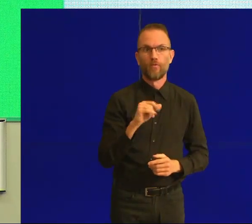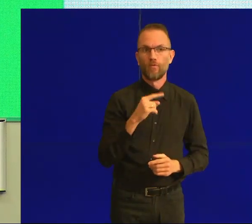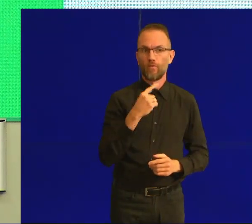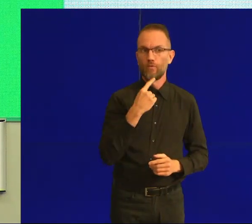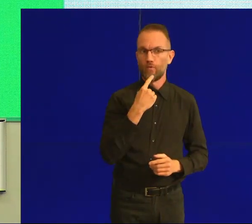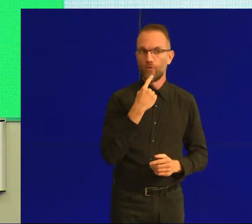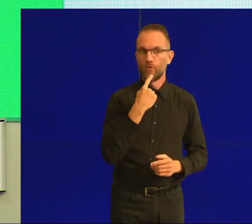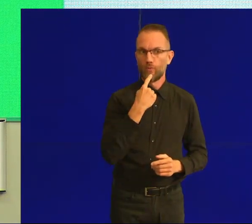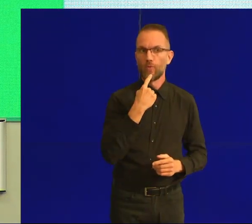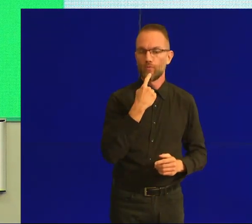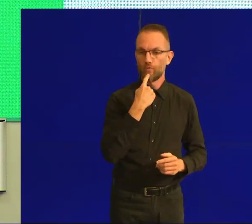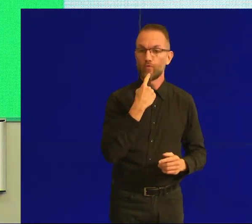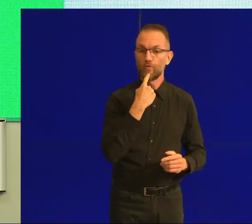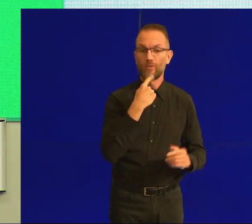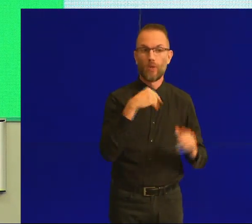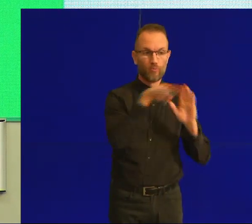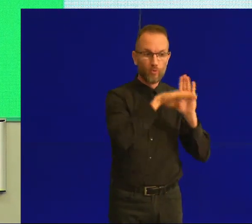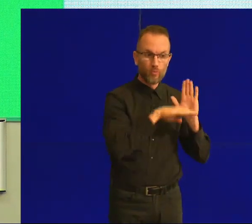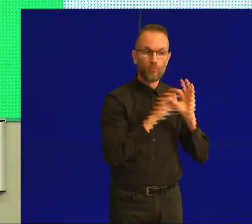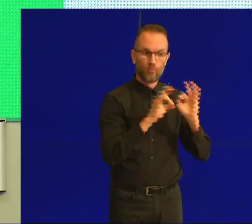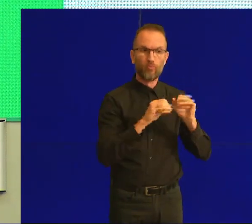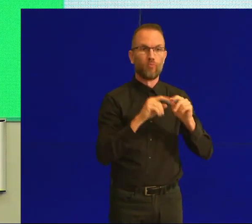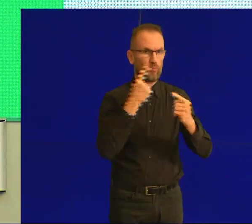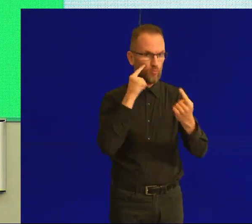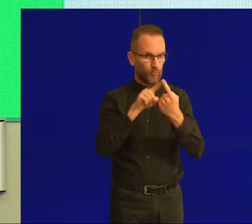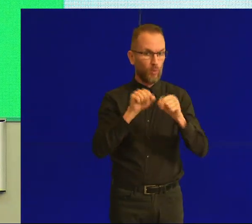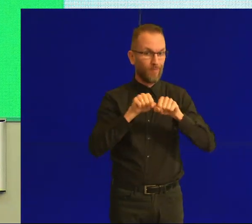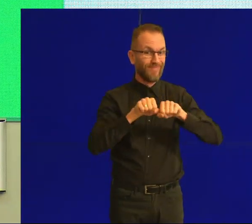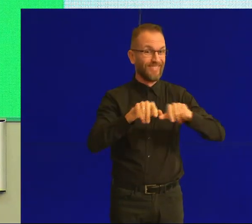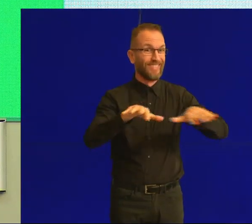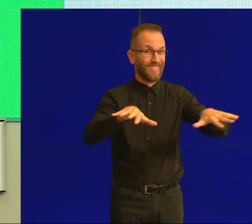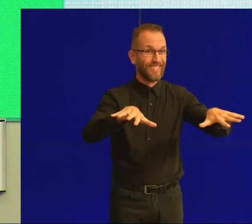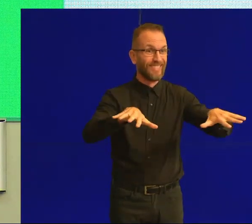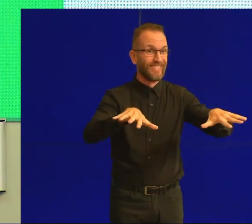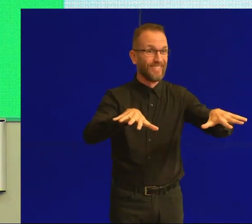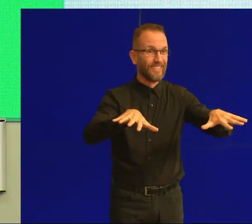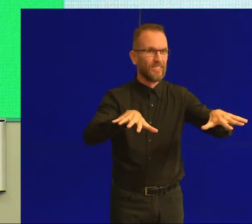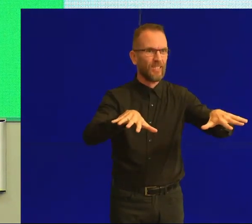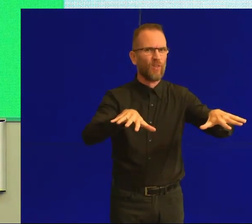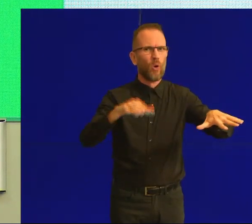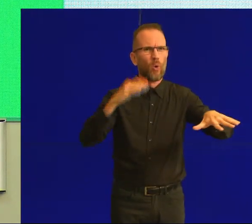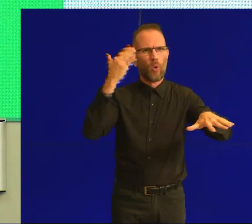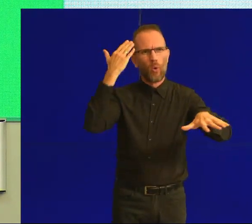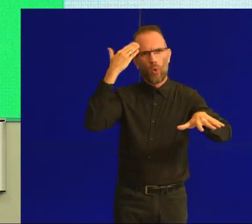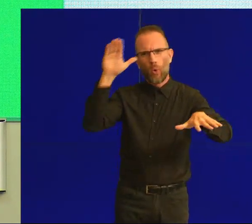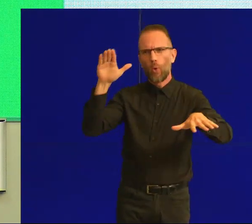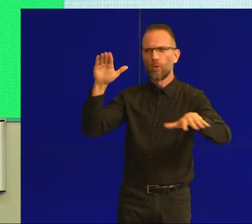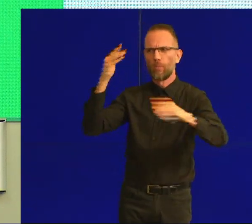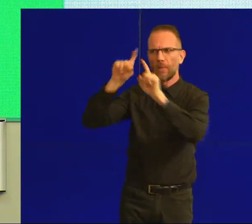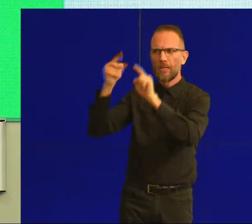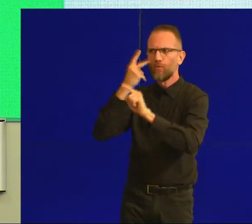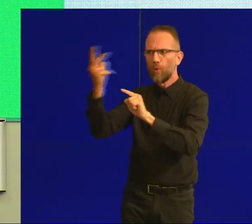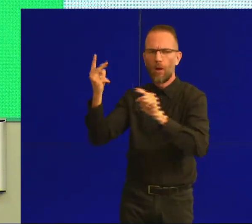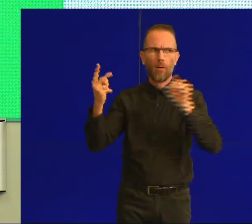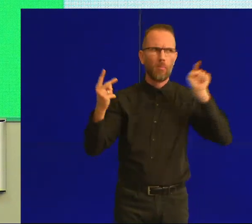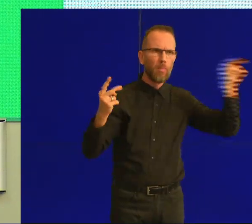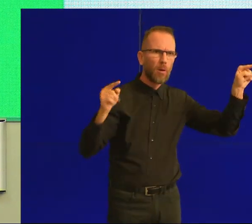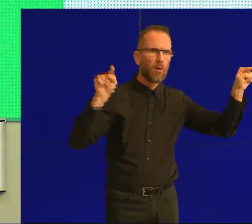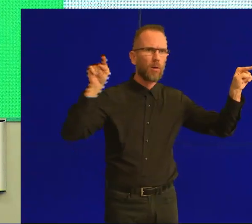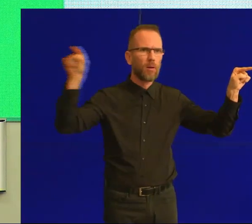l'ensemble du pays c'est ce qu'on voit dans d'autres pays où c'est la même souche du virus qui a réussi à se répandre un peu partout